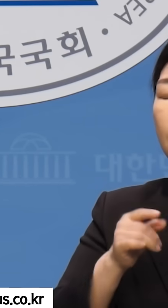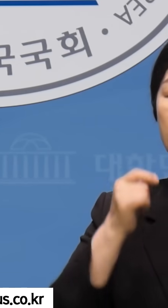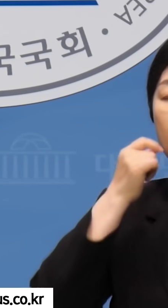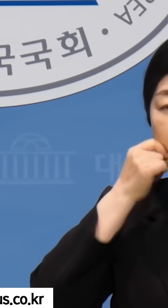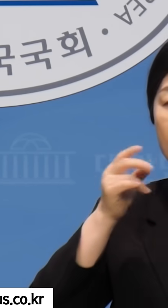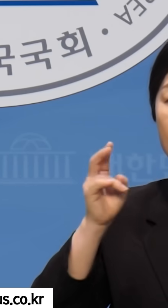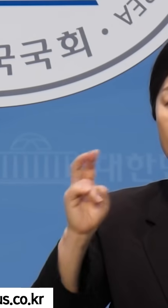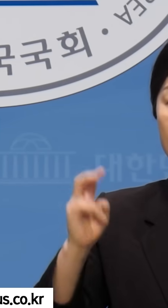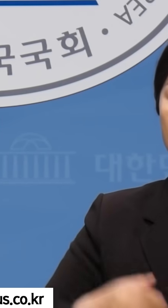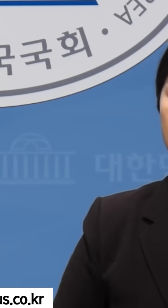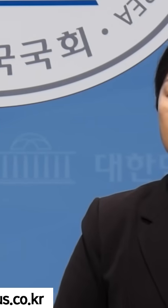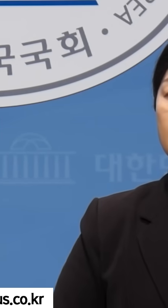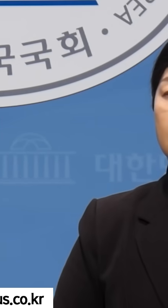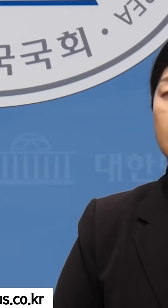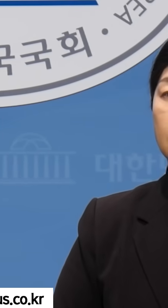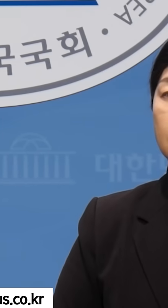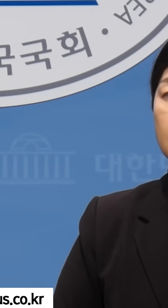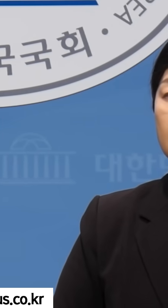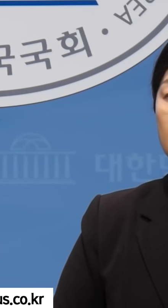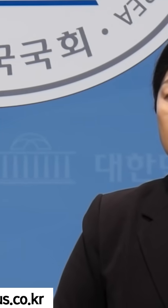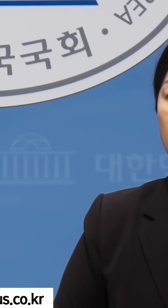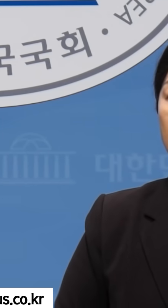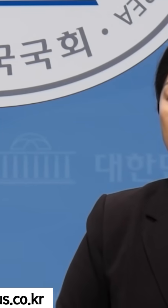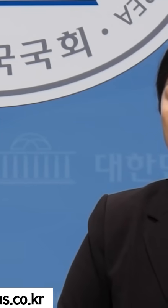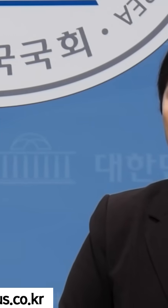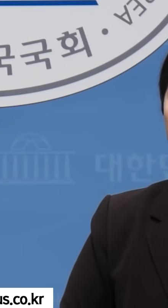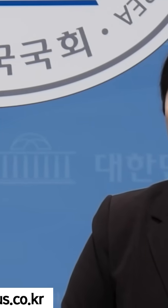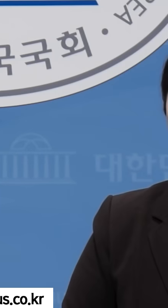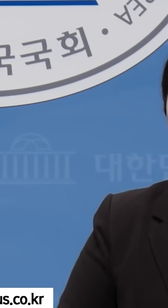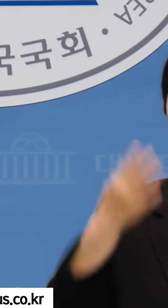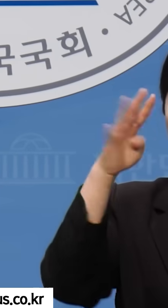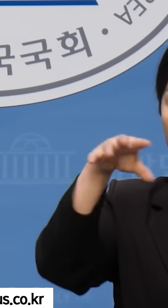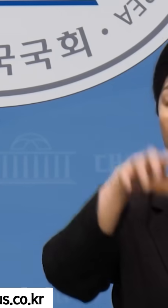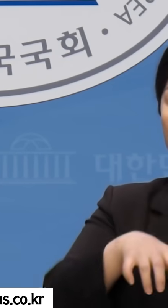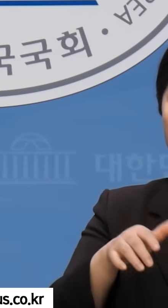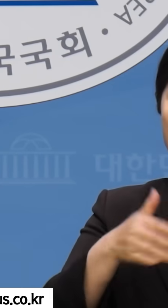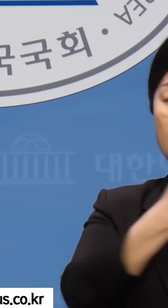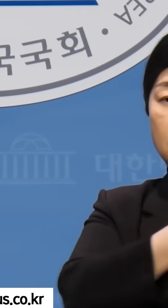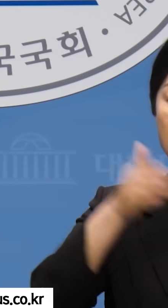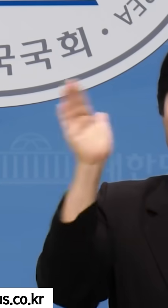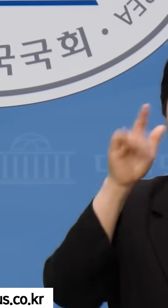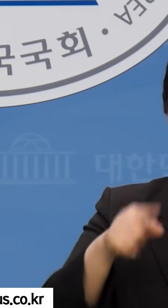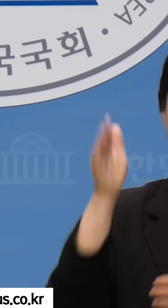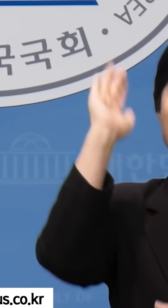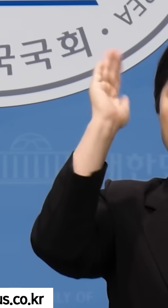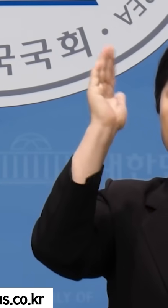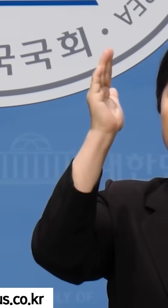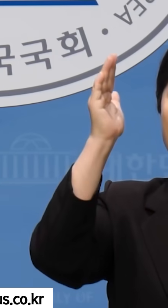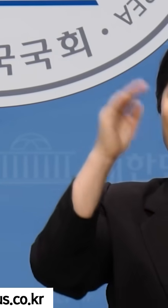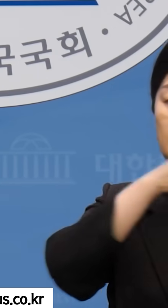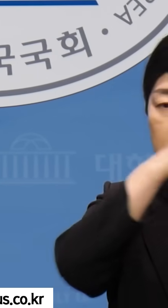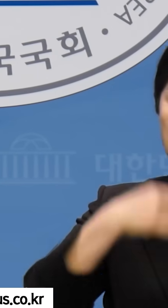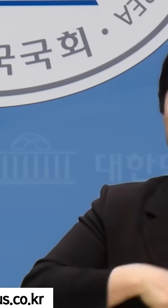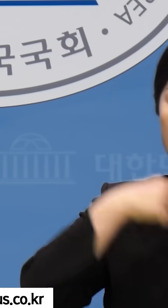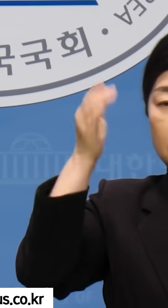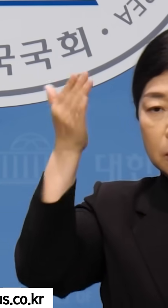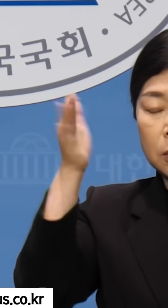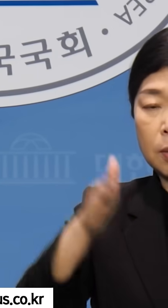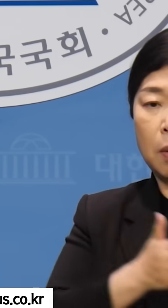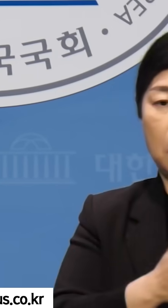것입니다. 강단에서 학생들에게 정의를 부르짖으며 뒤로는 자녀를 부적 입학시킨